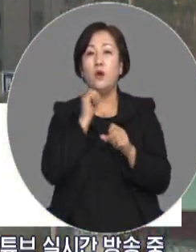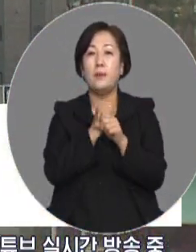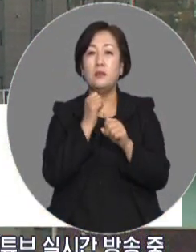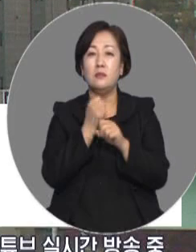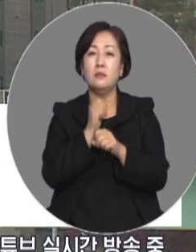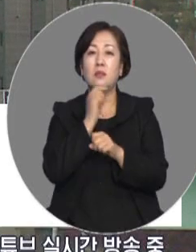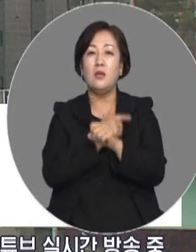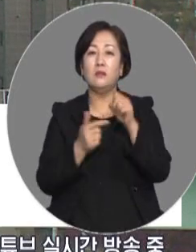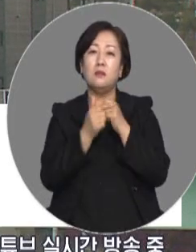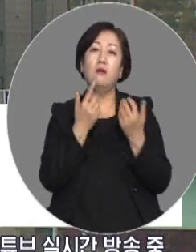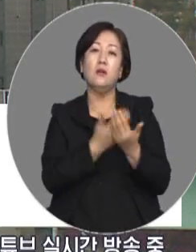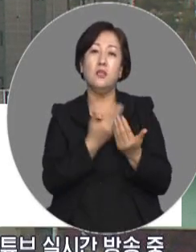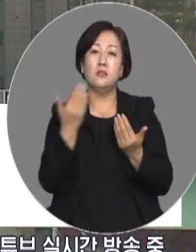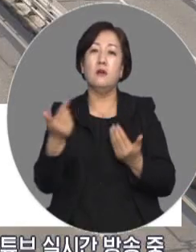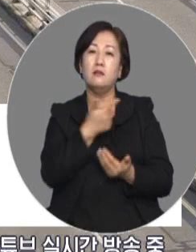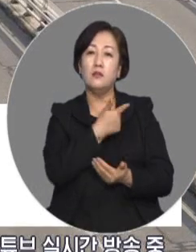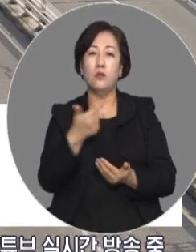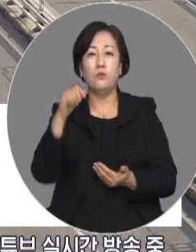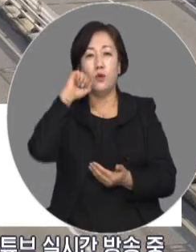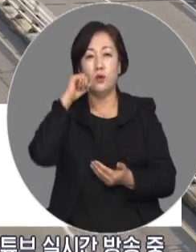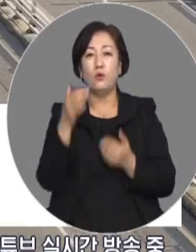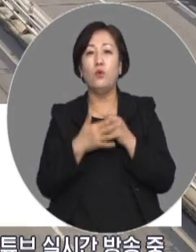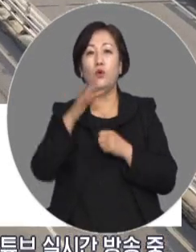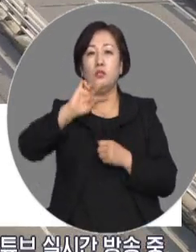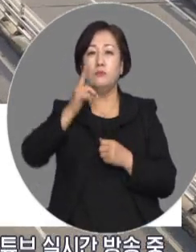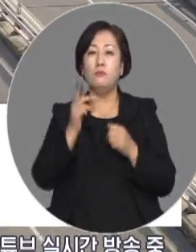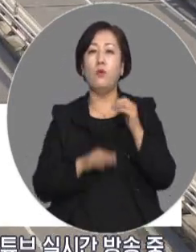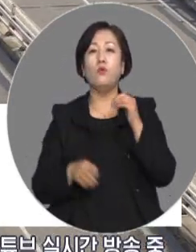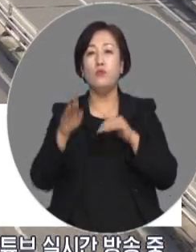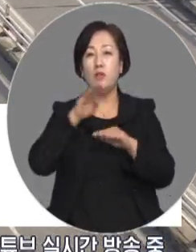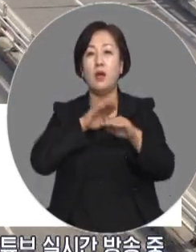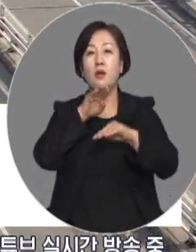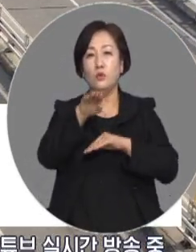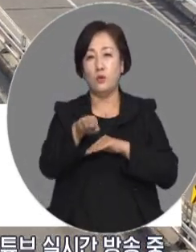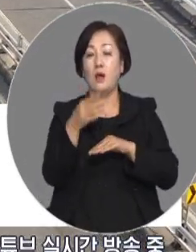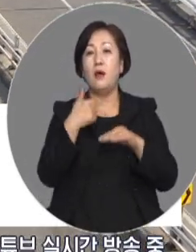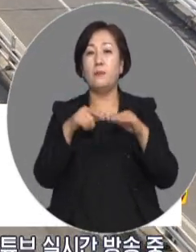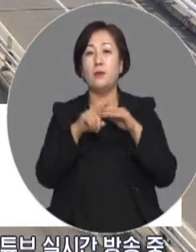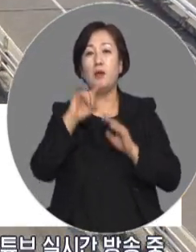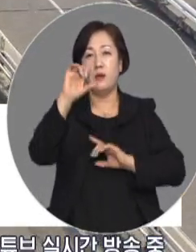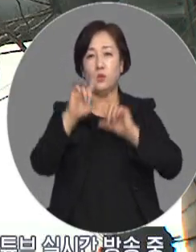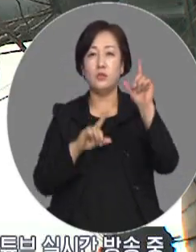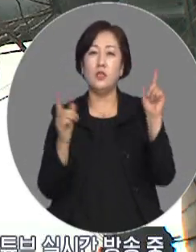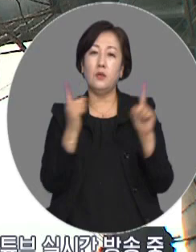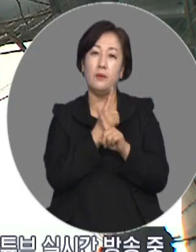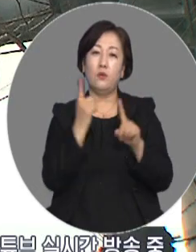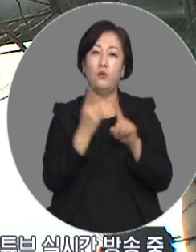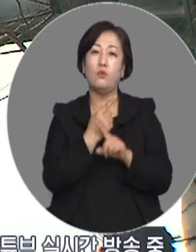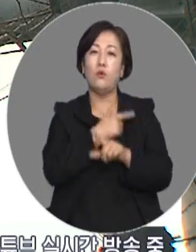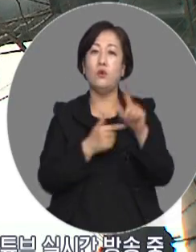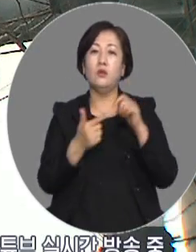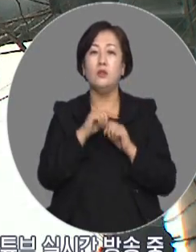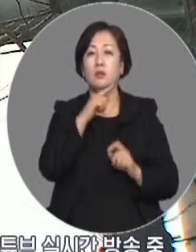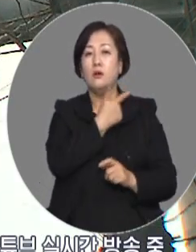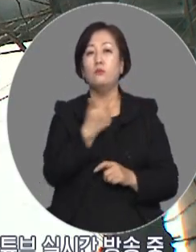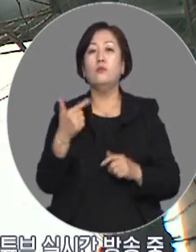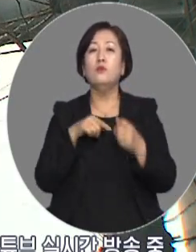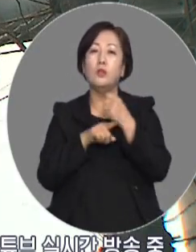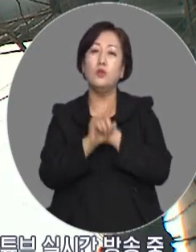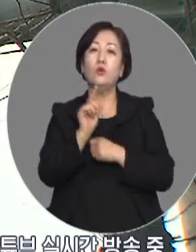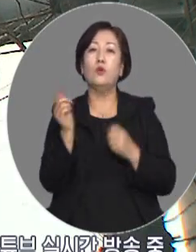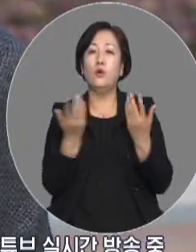이전이 쉽지 않은 데다 신봉 고가도로가 생기면서 도시 경관을 저해하고 상징성이 퇴색됐다는